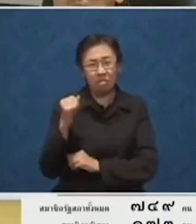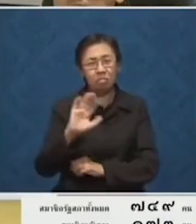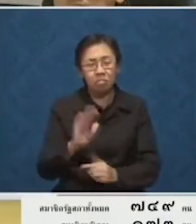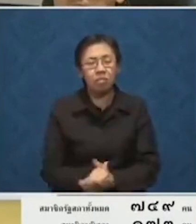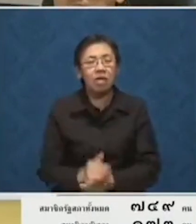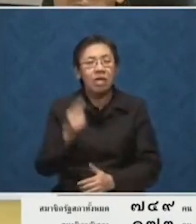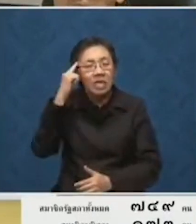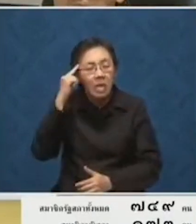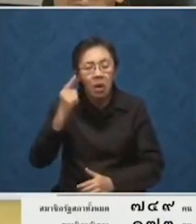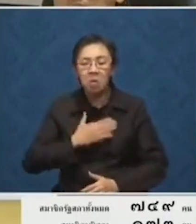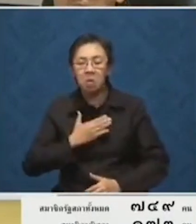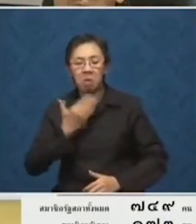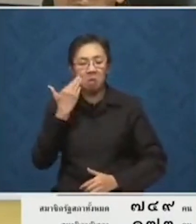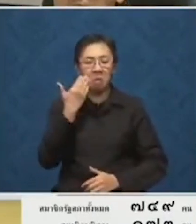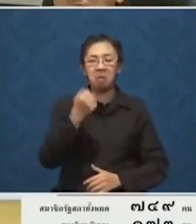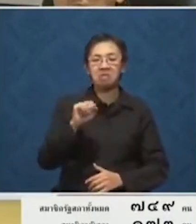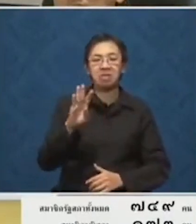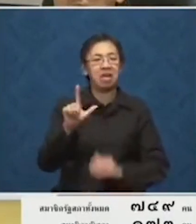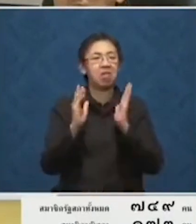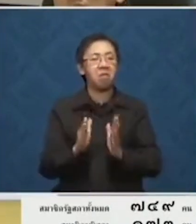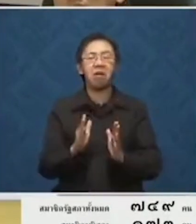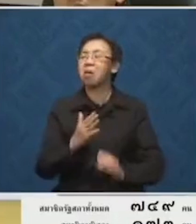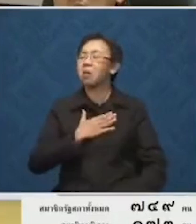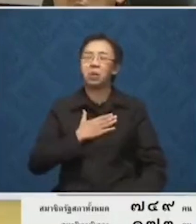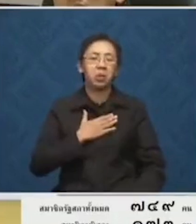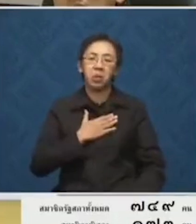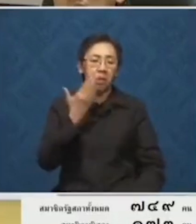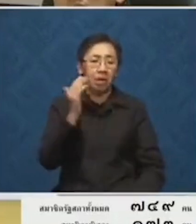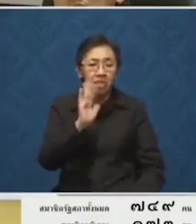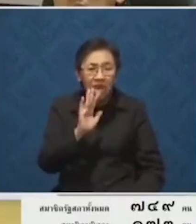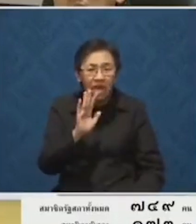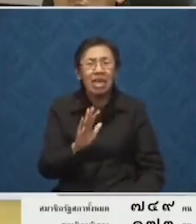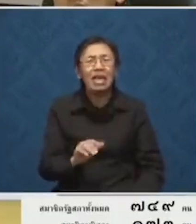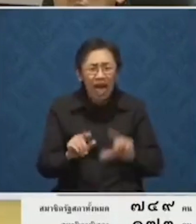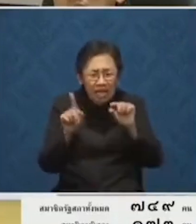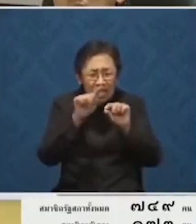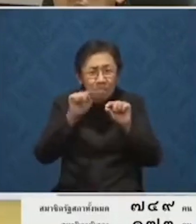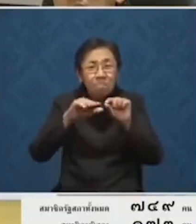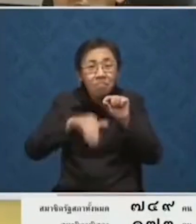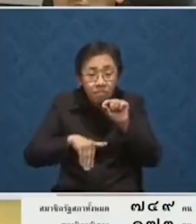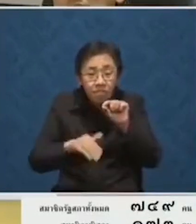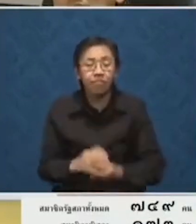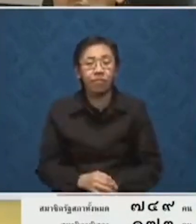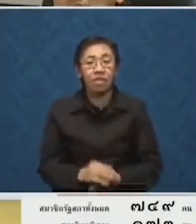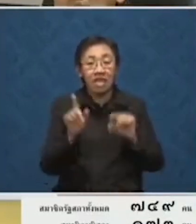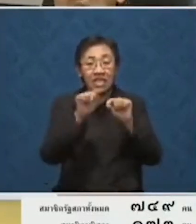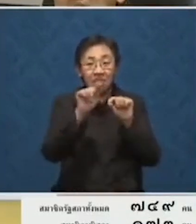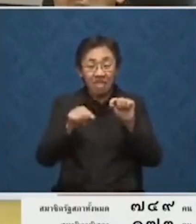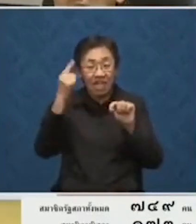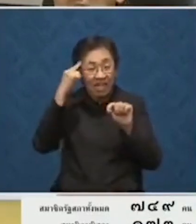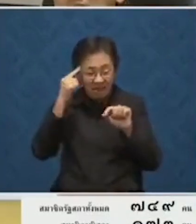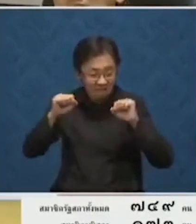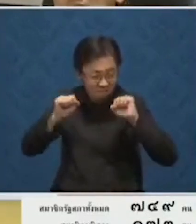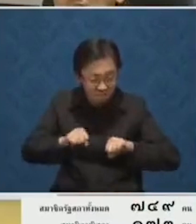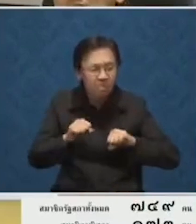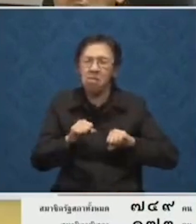ของพรรคใดพรรคหนึ่งท่านอย่าหลงระเริงคำว่า14ล้านเสียงมันไม่ถึง 20% มันไม่ใช่เ